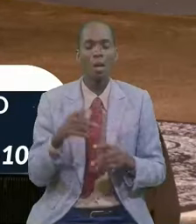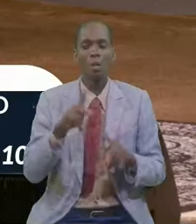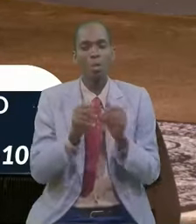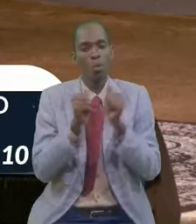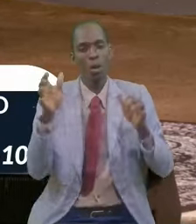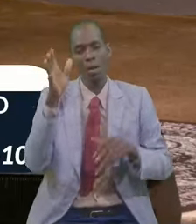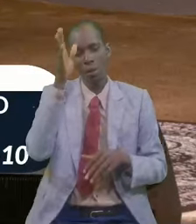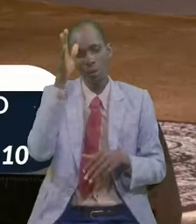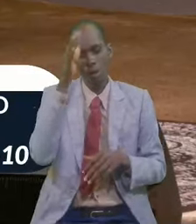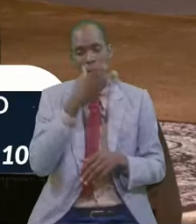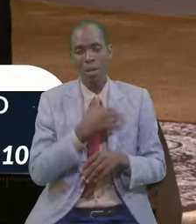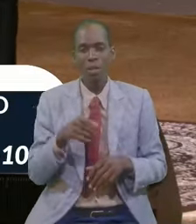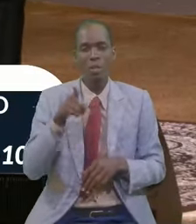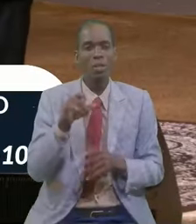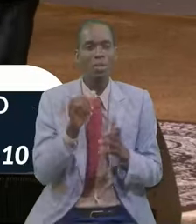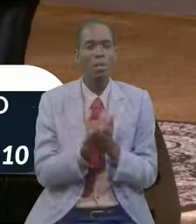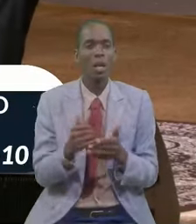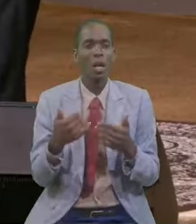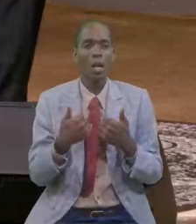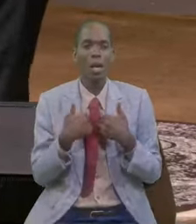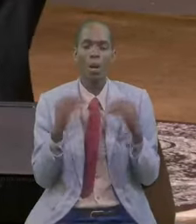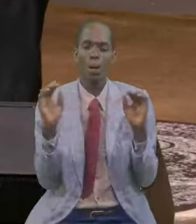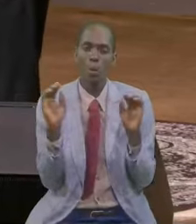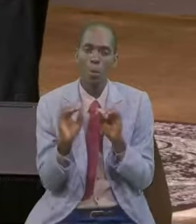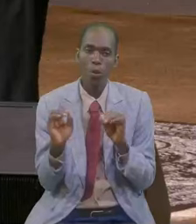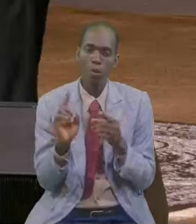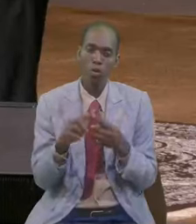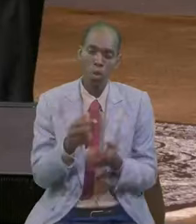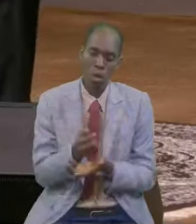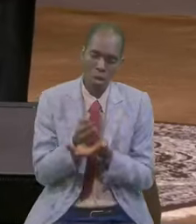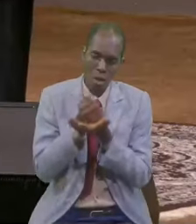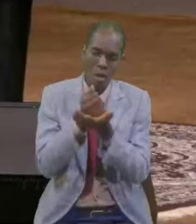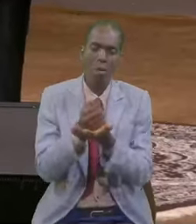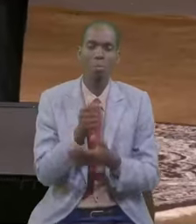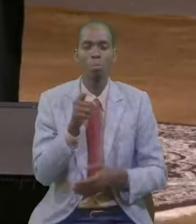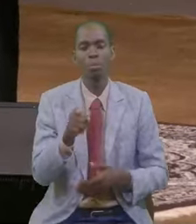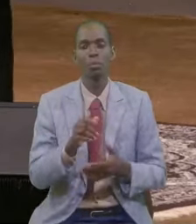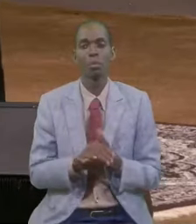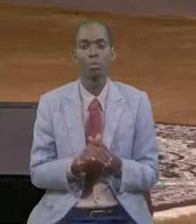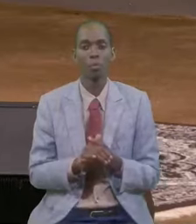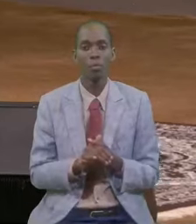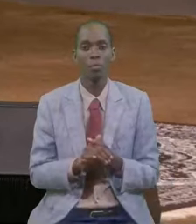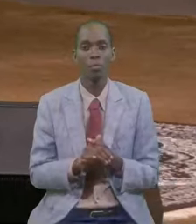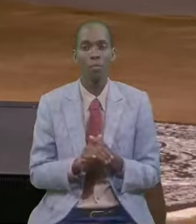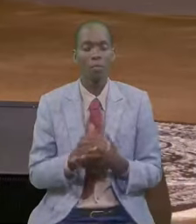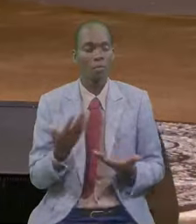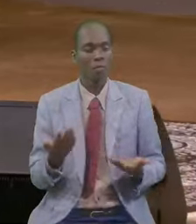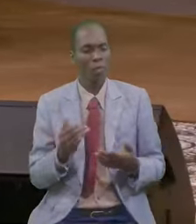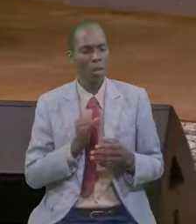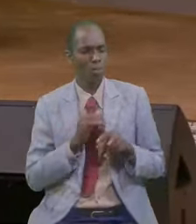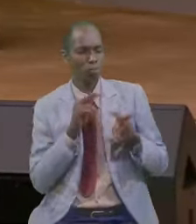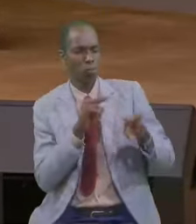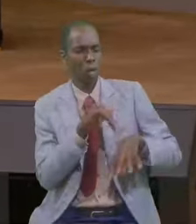Car je sauvais le pauvre qui implorait du secours et l'orphelin qui manquait d'appui. Que je regarde